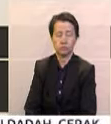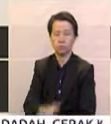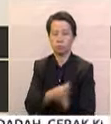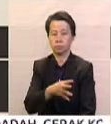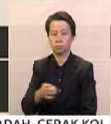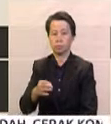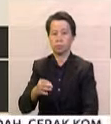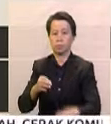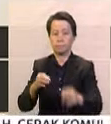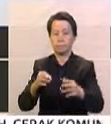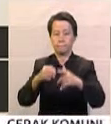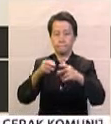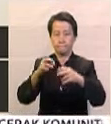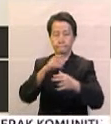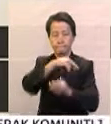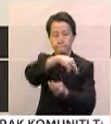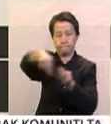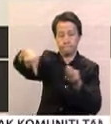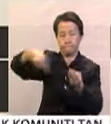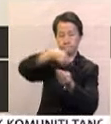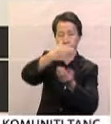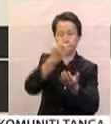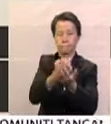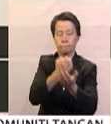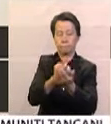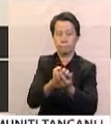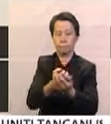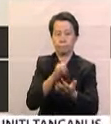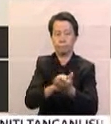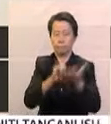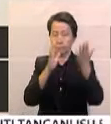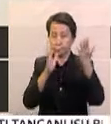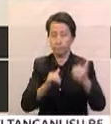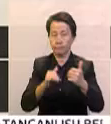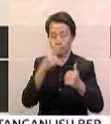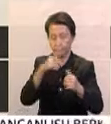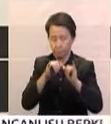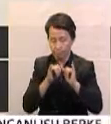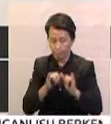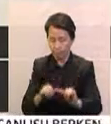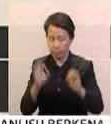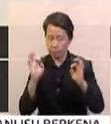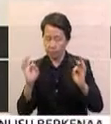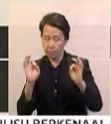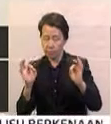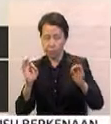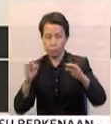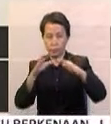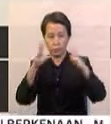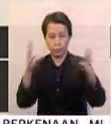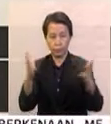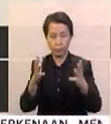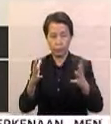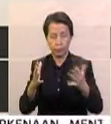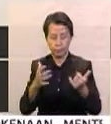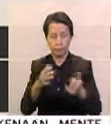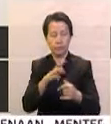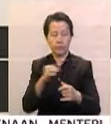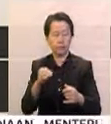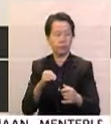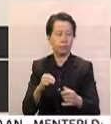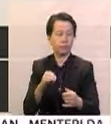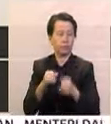Malaysian economy is expected to remain steady on a steady growth path this